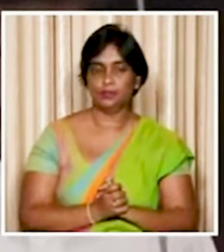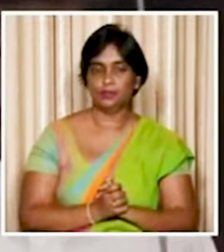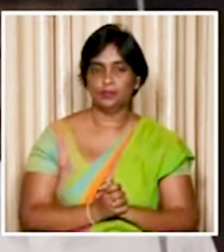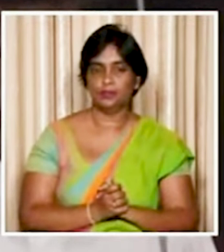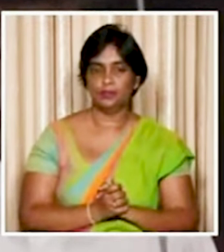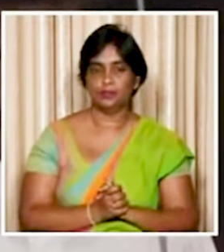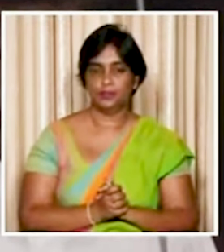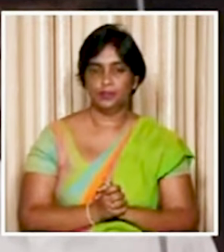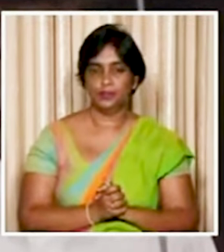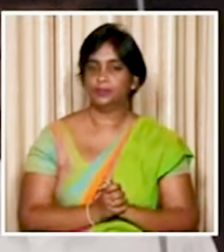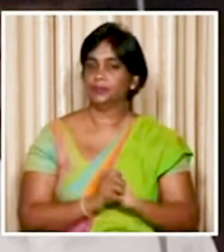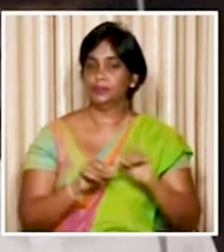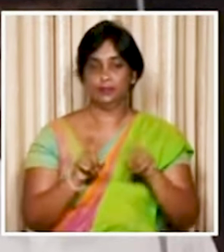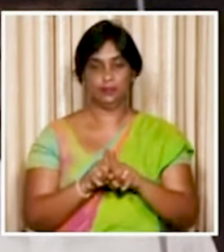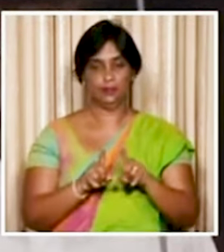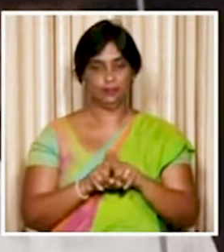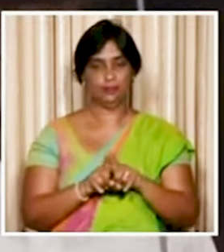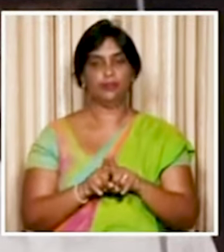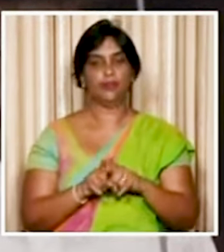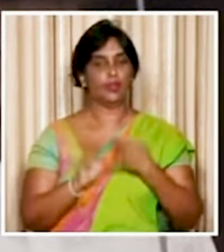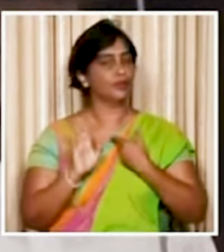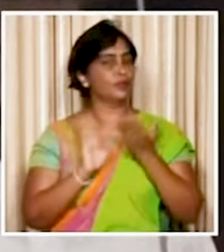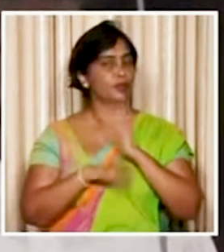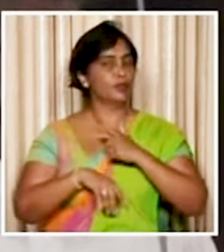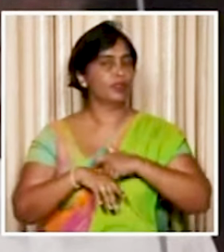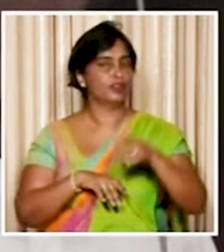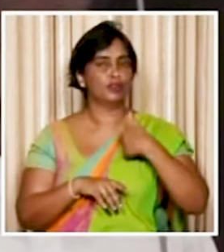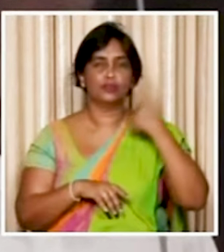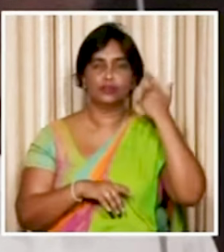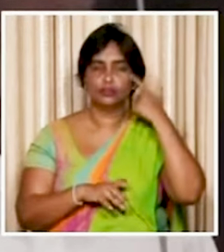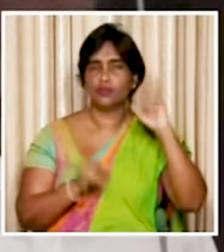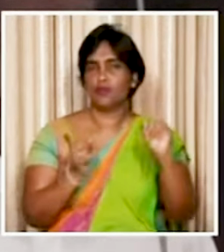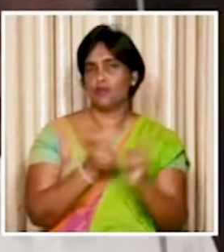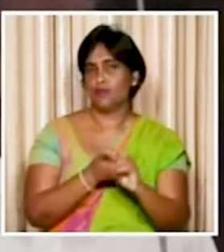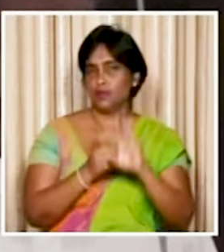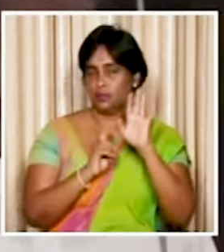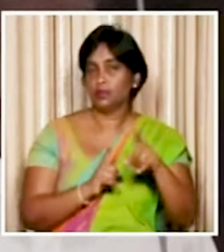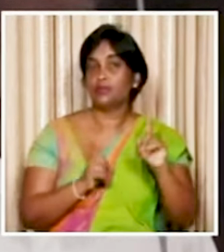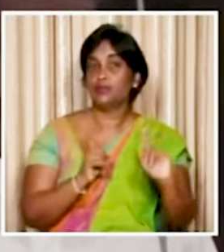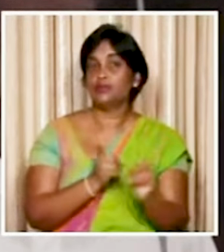யுத்தம் நடைபெற்றது. யுத்தம் நடைபெற்ற போது